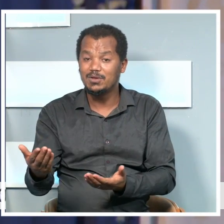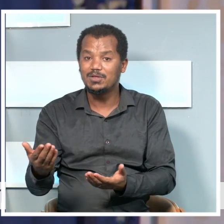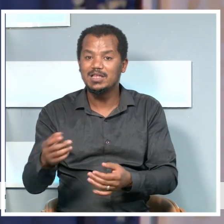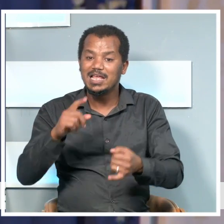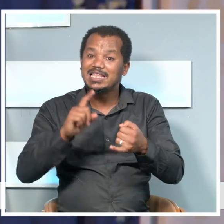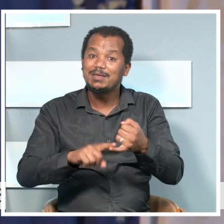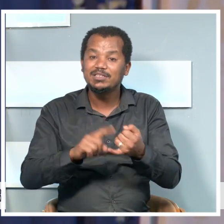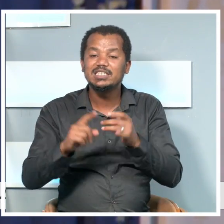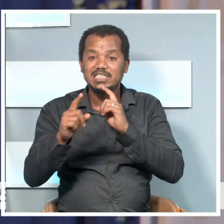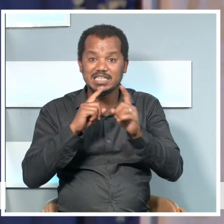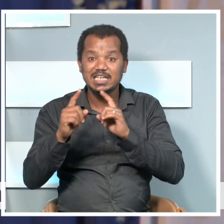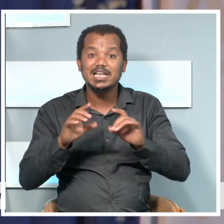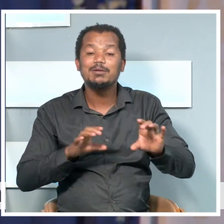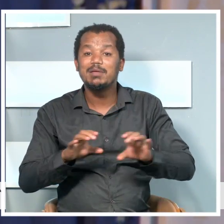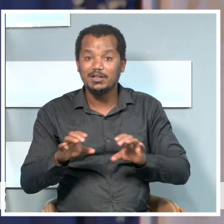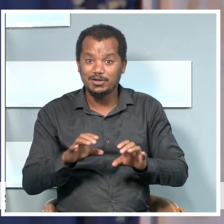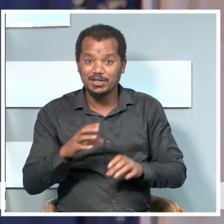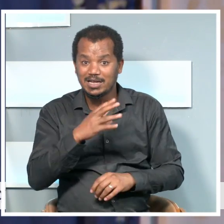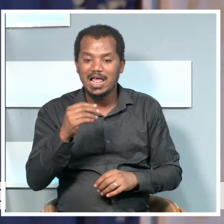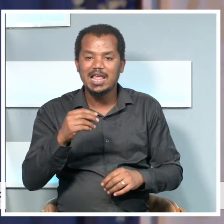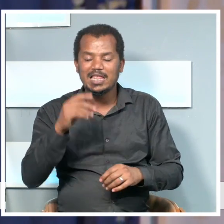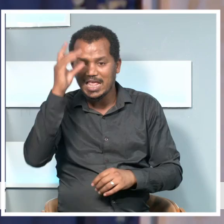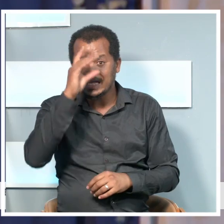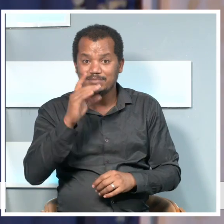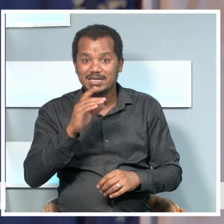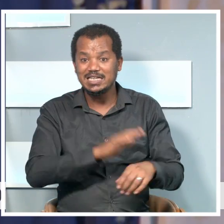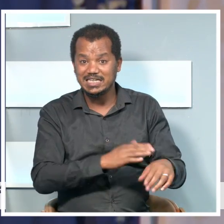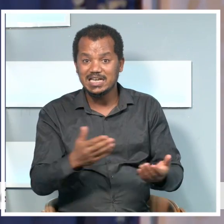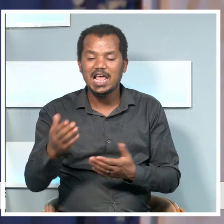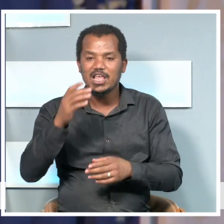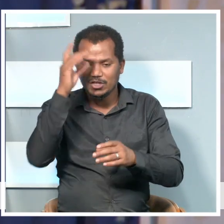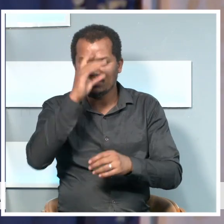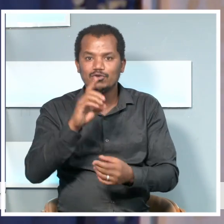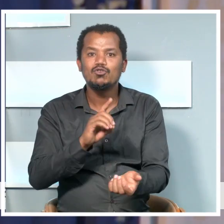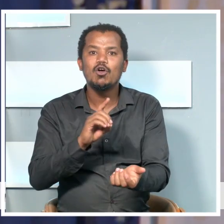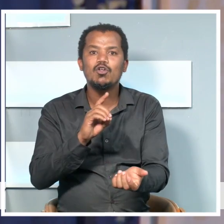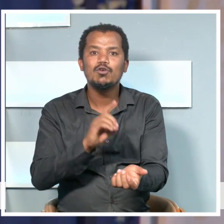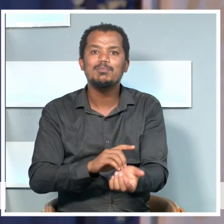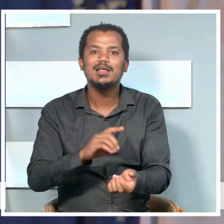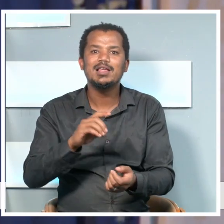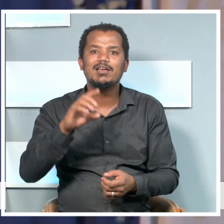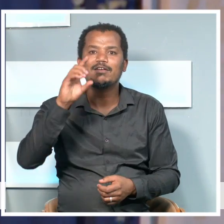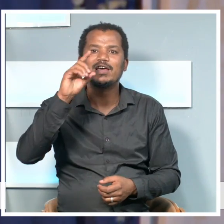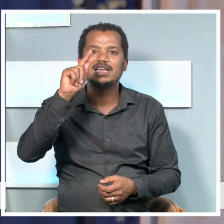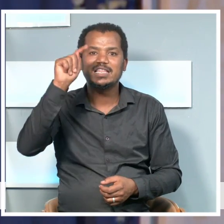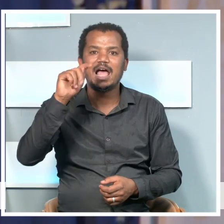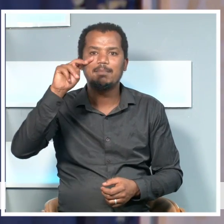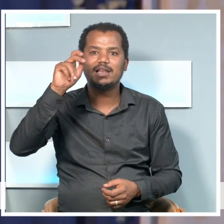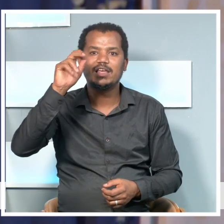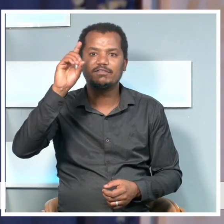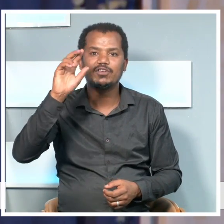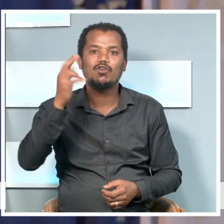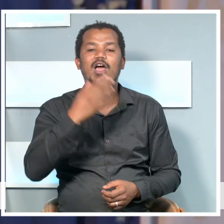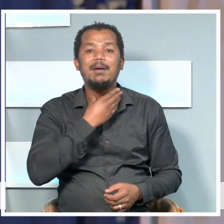የምጋብዛቸው የመጨረሻው ንግግር አድራጊና የለቱ የክብር እንግዳ ክቡር ዶክተር ፈንታማን